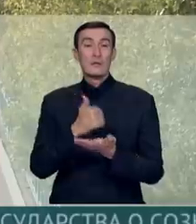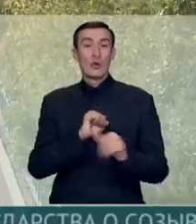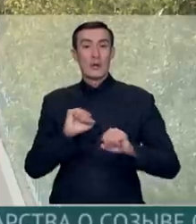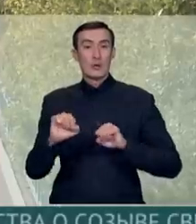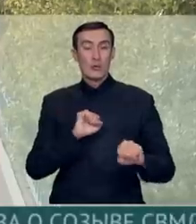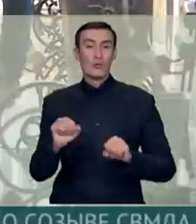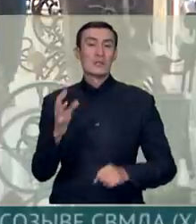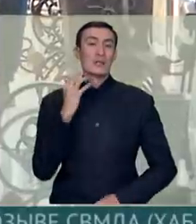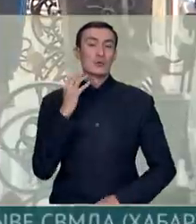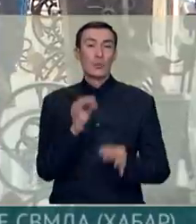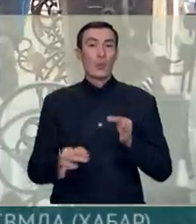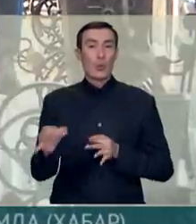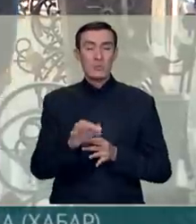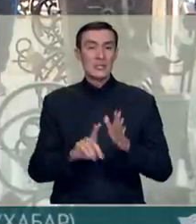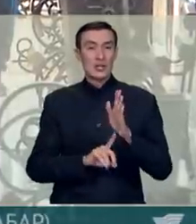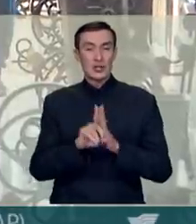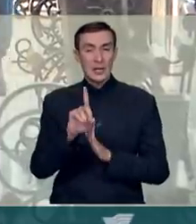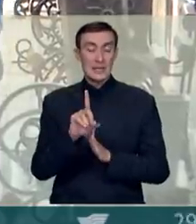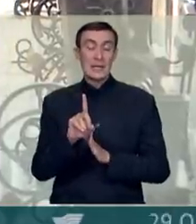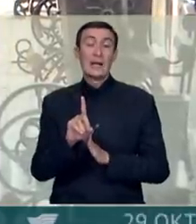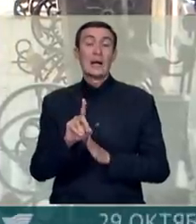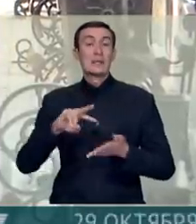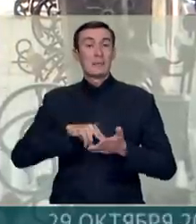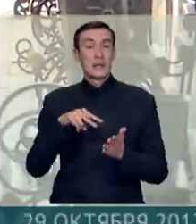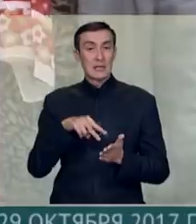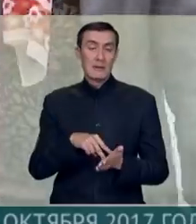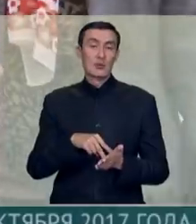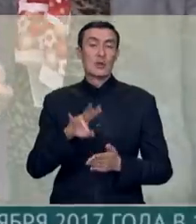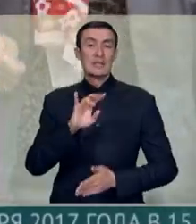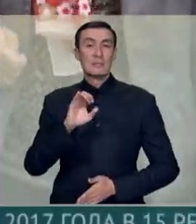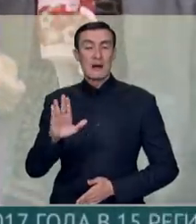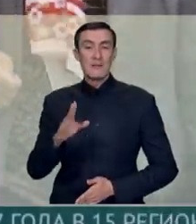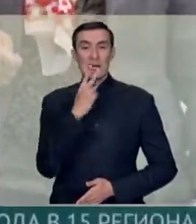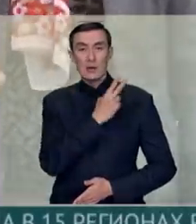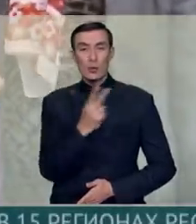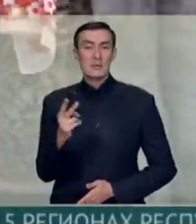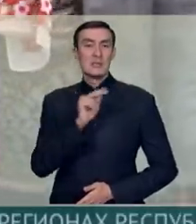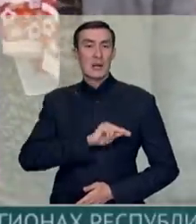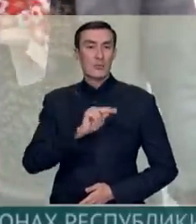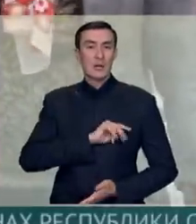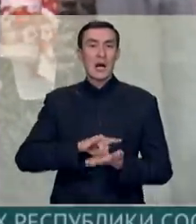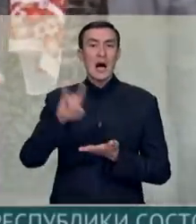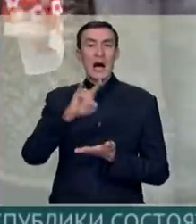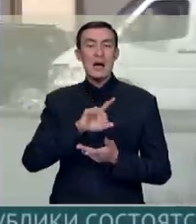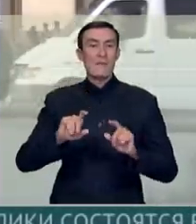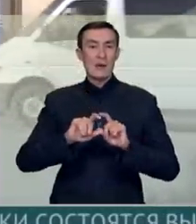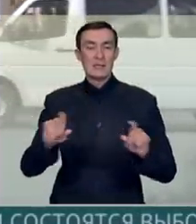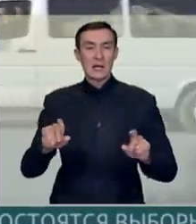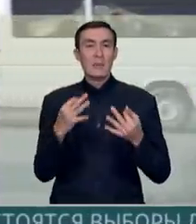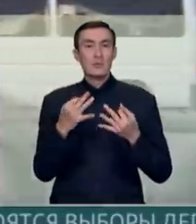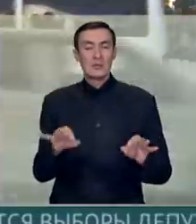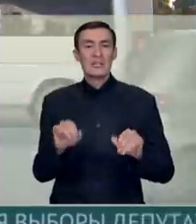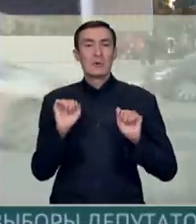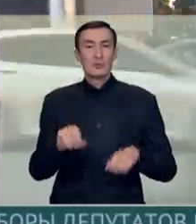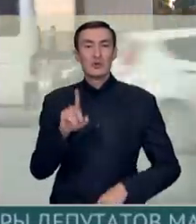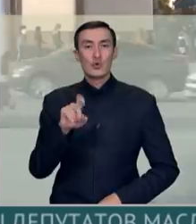в Кызылординскую область начинается именно отсюда. Запланировано, что Нурсултан Назарбаев ознакомится с работой аэровокзала, его пропускная